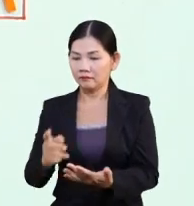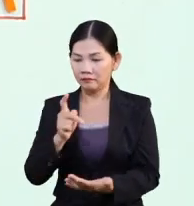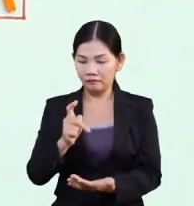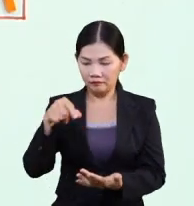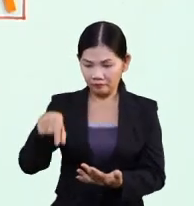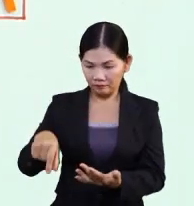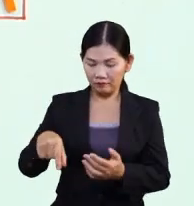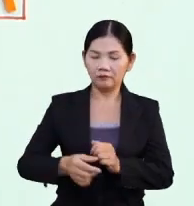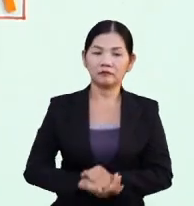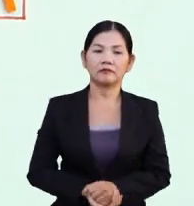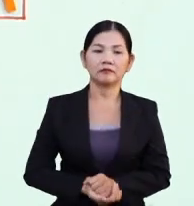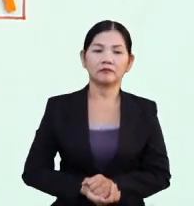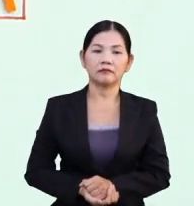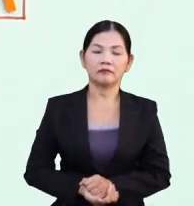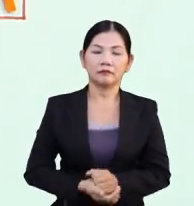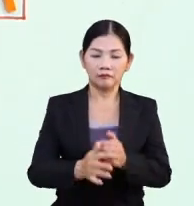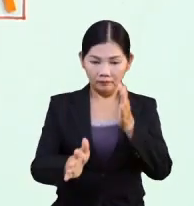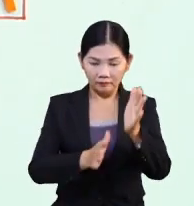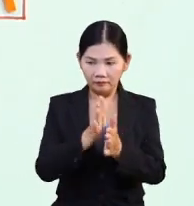ទម្ងន់ប៉ុន្មានគីឡូក្រាម